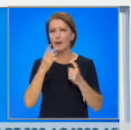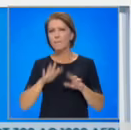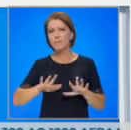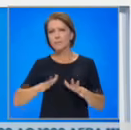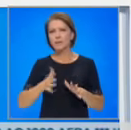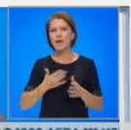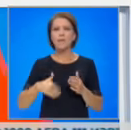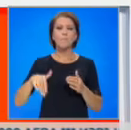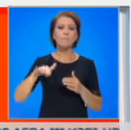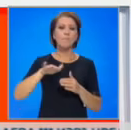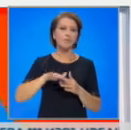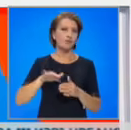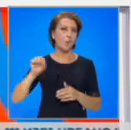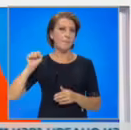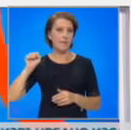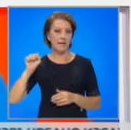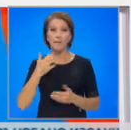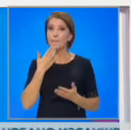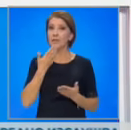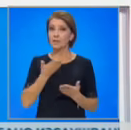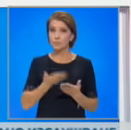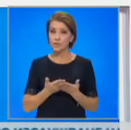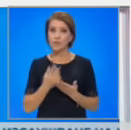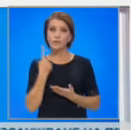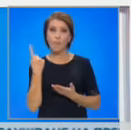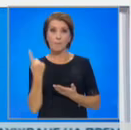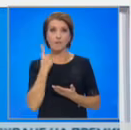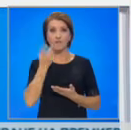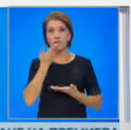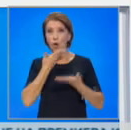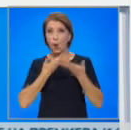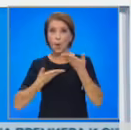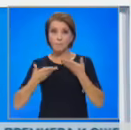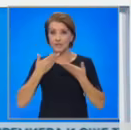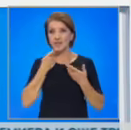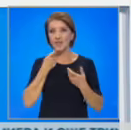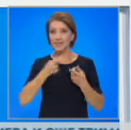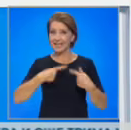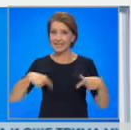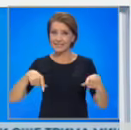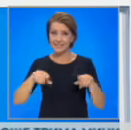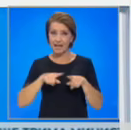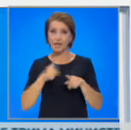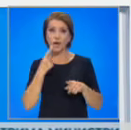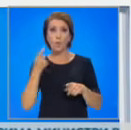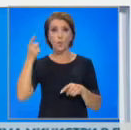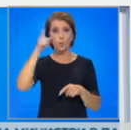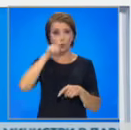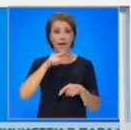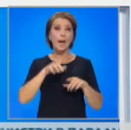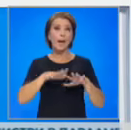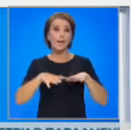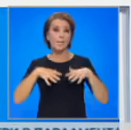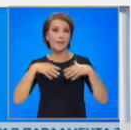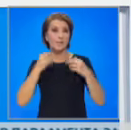повечето парламентарни групи. Предложението обаче първо трябва да бъде обсъдено в пленарната зала и това ще стане утре, защото по закон парламентът решава кога да